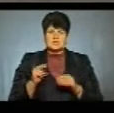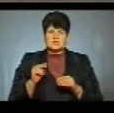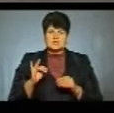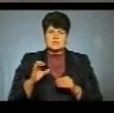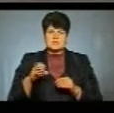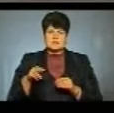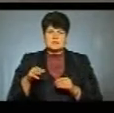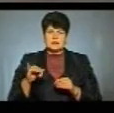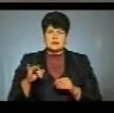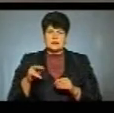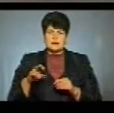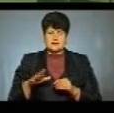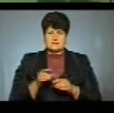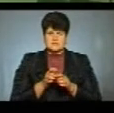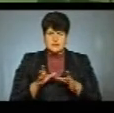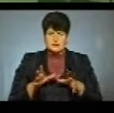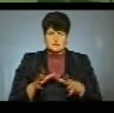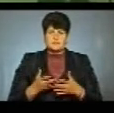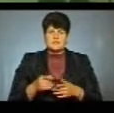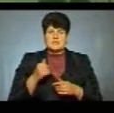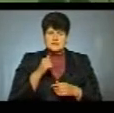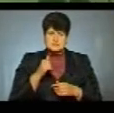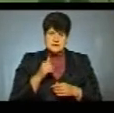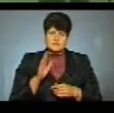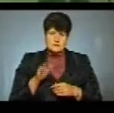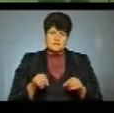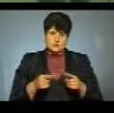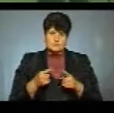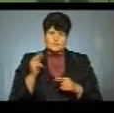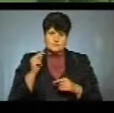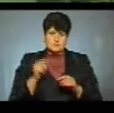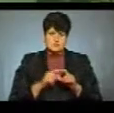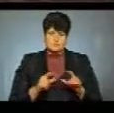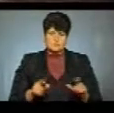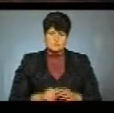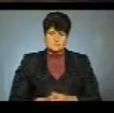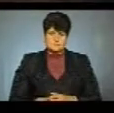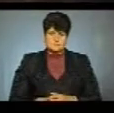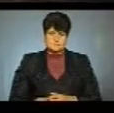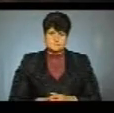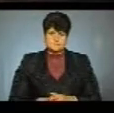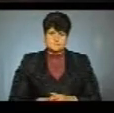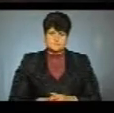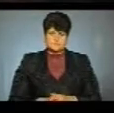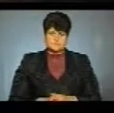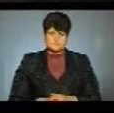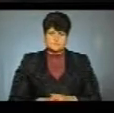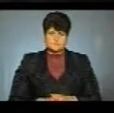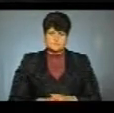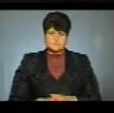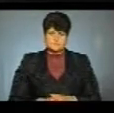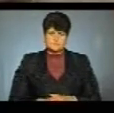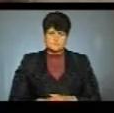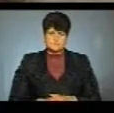відновлять навчання у школі, повідомив директор цього навчального закладу Руслан Забродський. Світлана Лазорик, Василь Панчук,